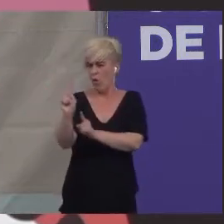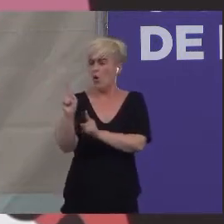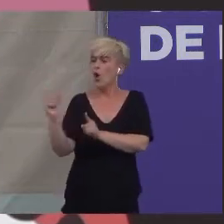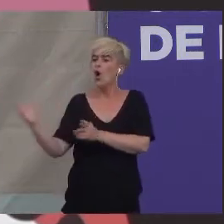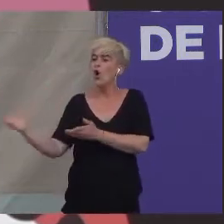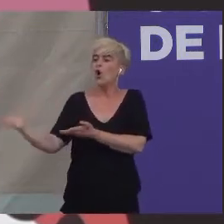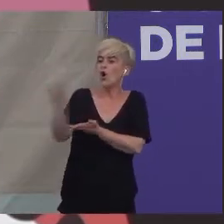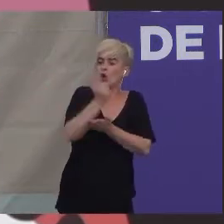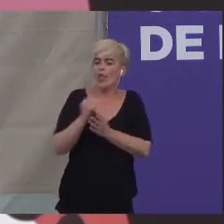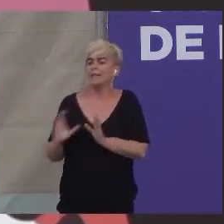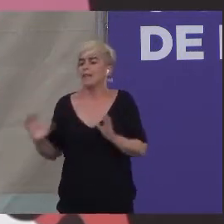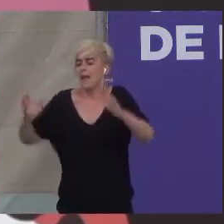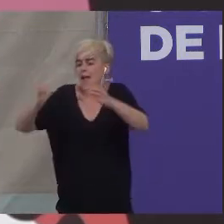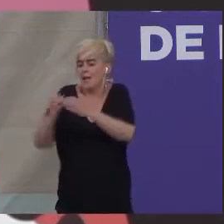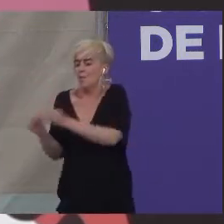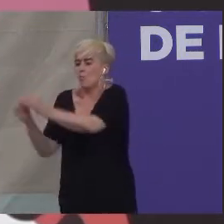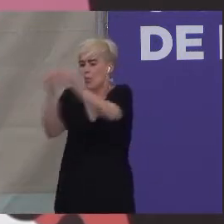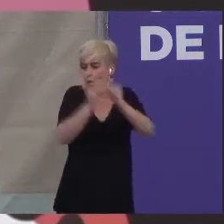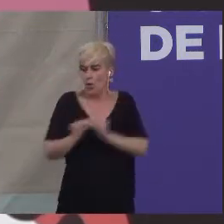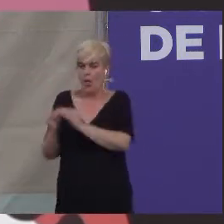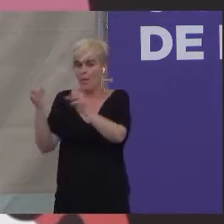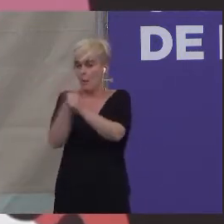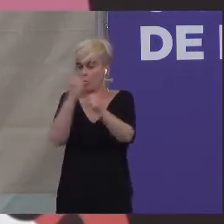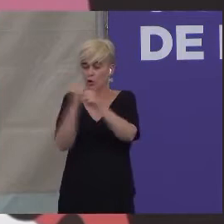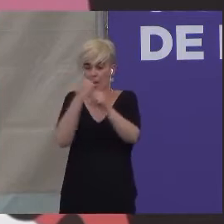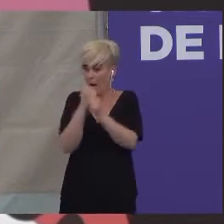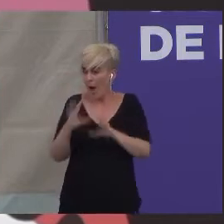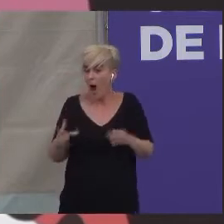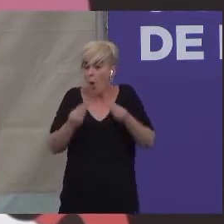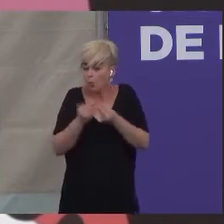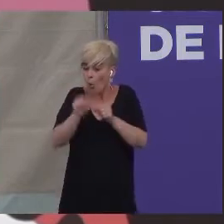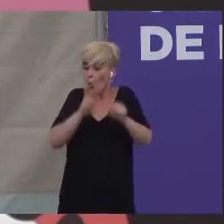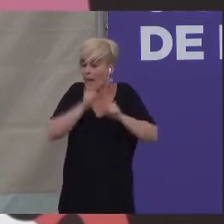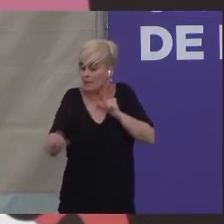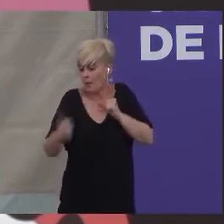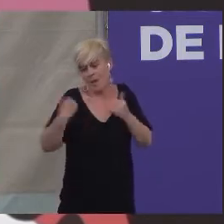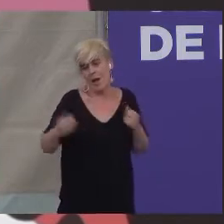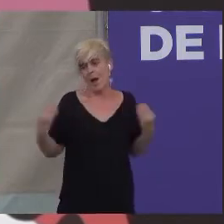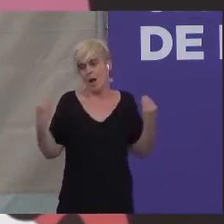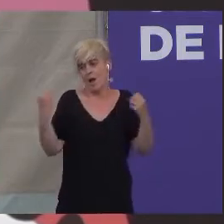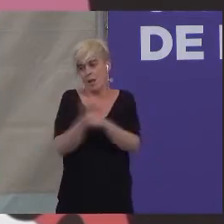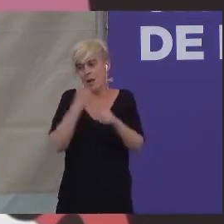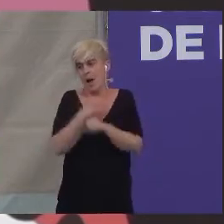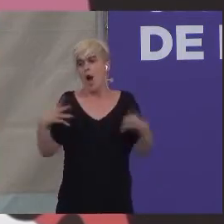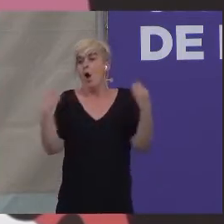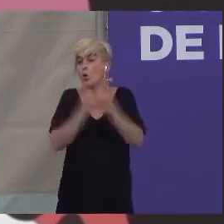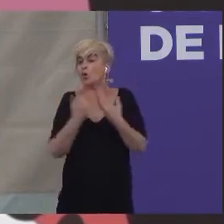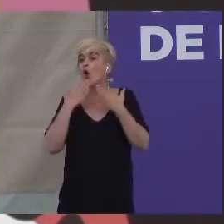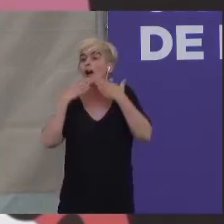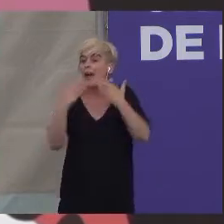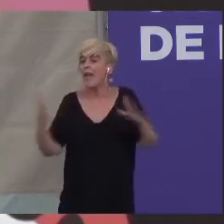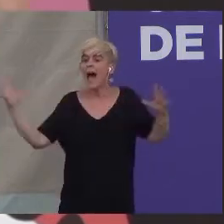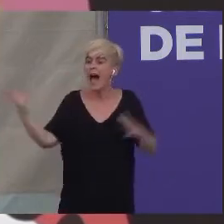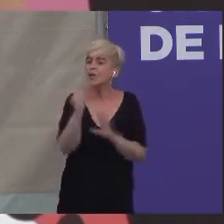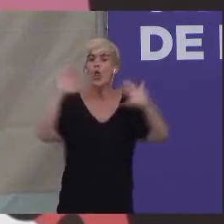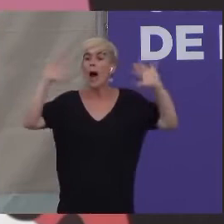part del mateix equip i que hem de treballar juntes dins d'una setmana. Així és que gràcies a totes les que esteu aplaudint tot el dia